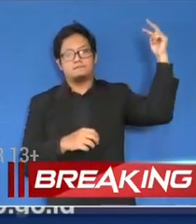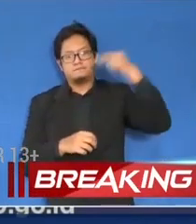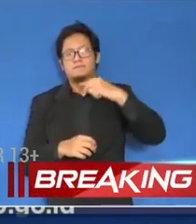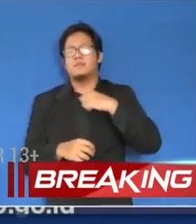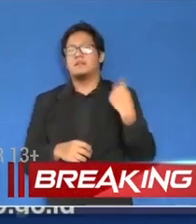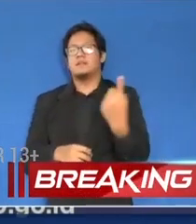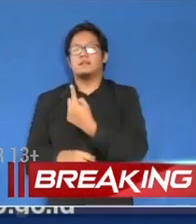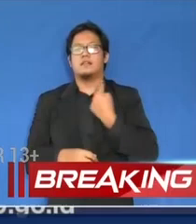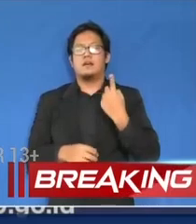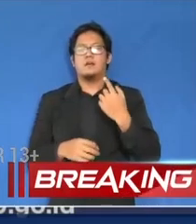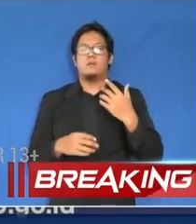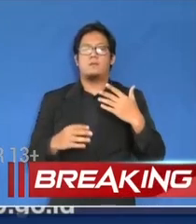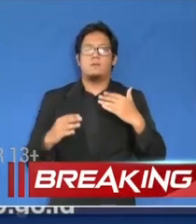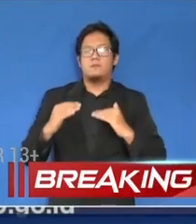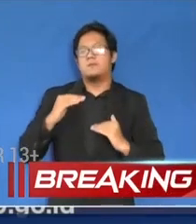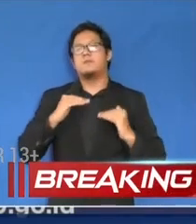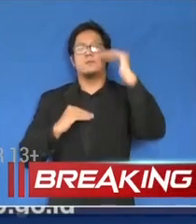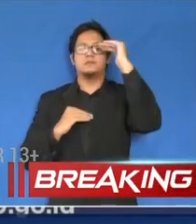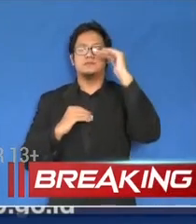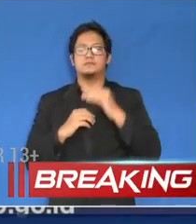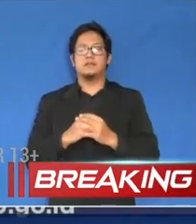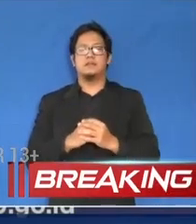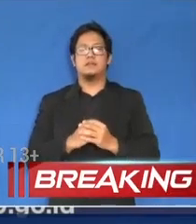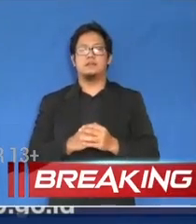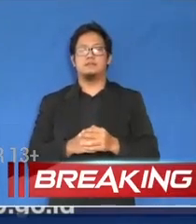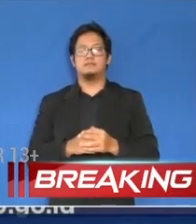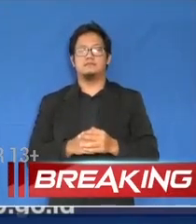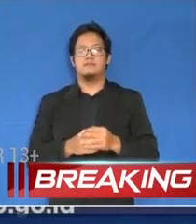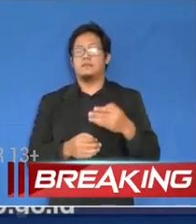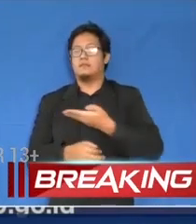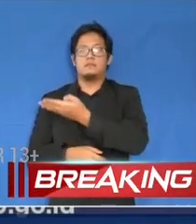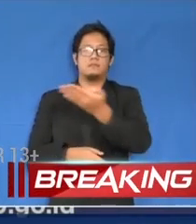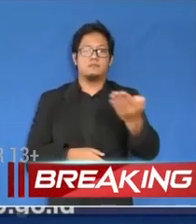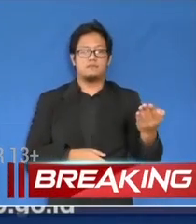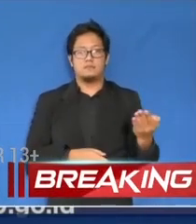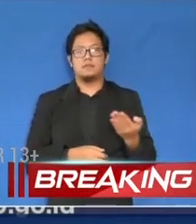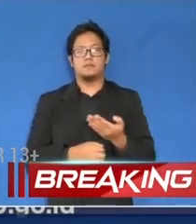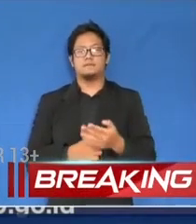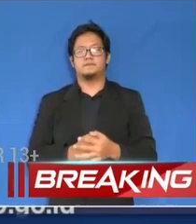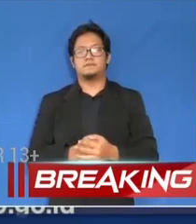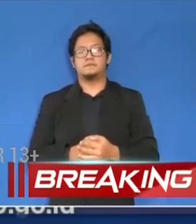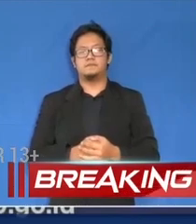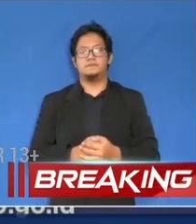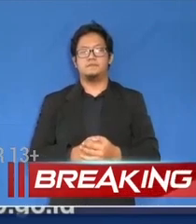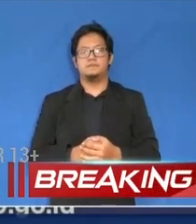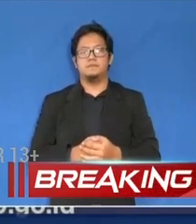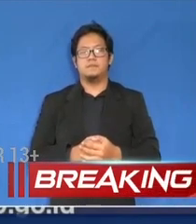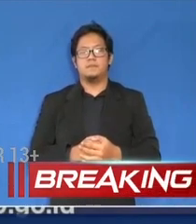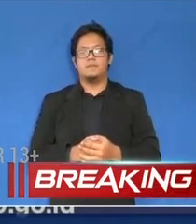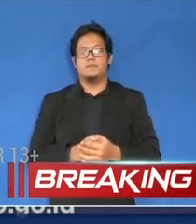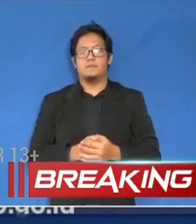pemirsa, ingat, saya akan mengingatkan kembali pesan pencegahan yang seperti sebetulnya kita sering dengar